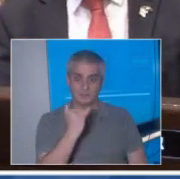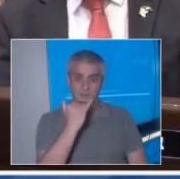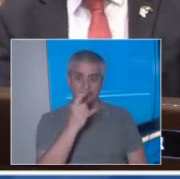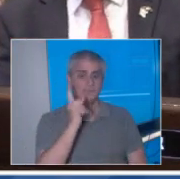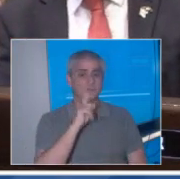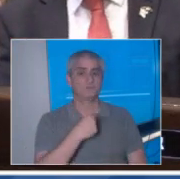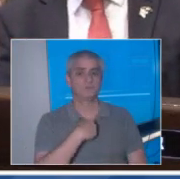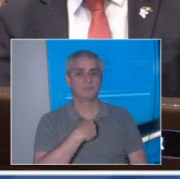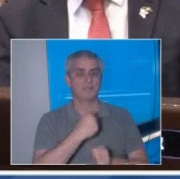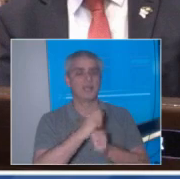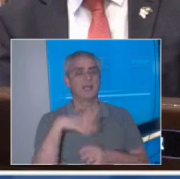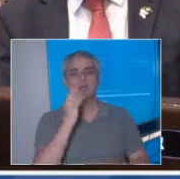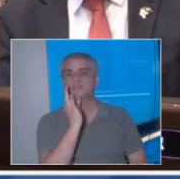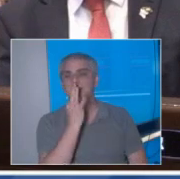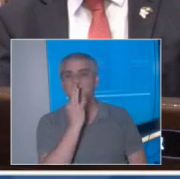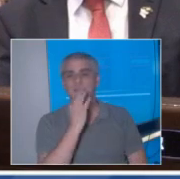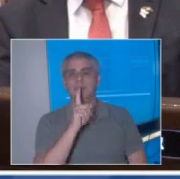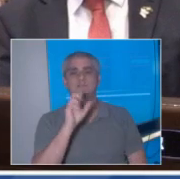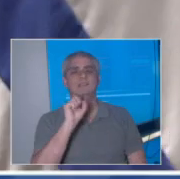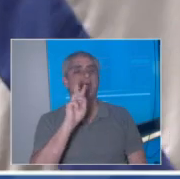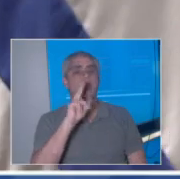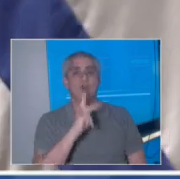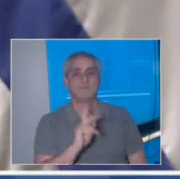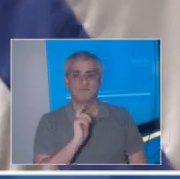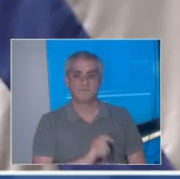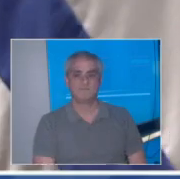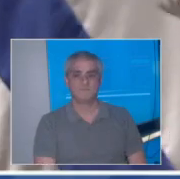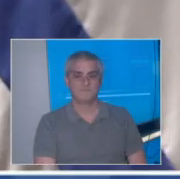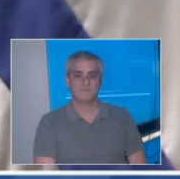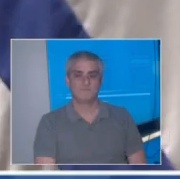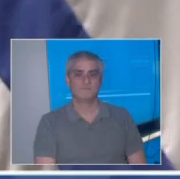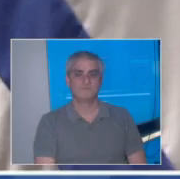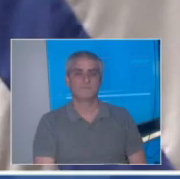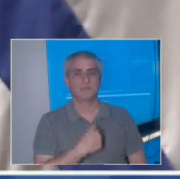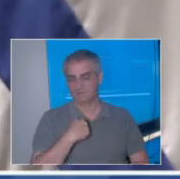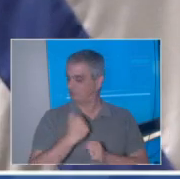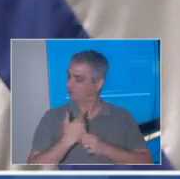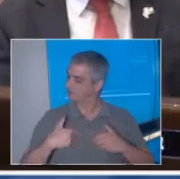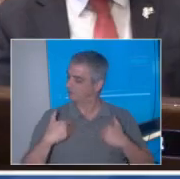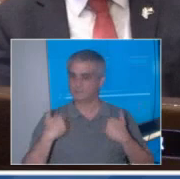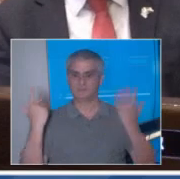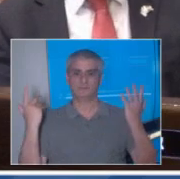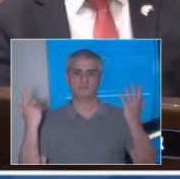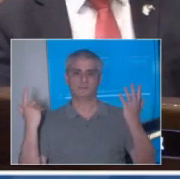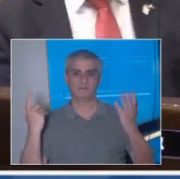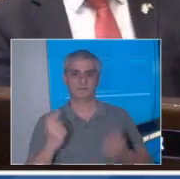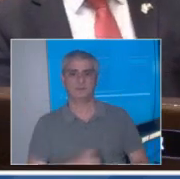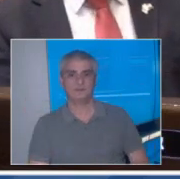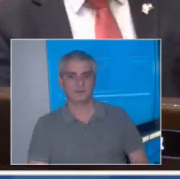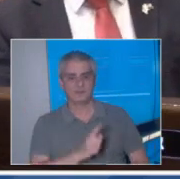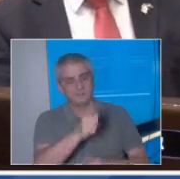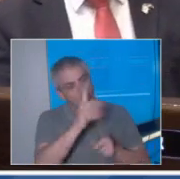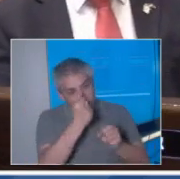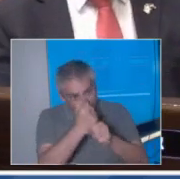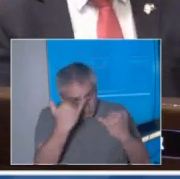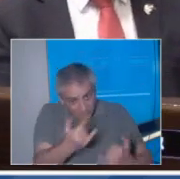מה שנקרא לטחון צעירות, וסר לא. להביא לך עוגיות, צפי. אני עושה את זה בשמחה. אין הקדמה יותר מדויקת למה